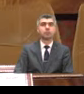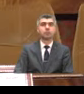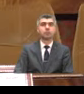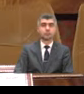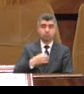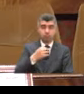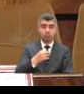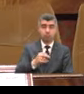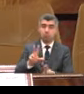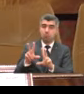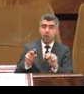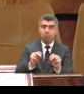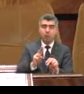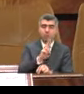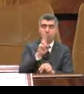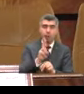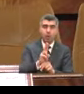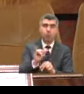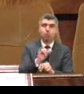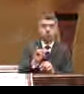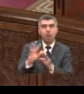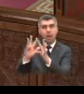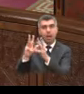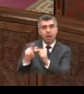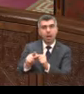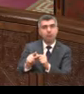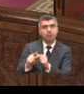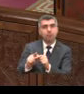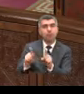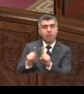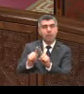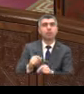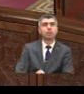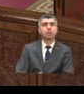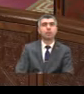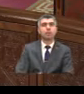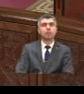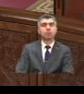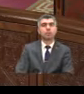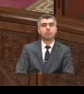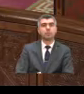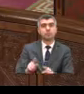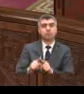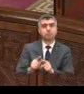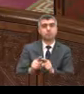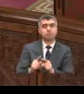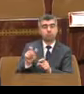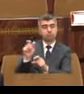أقدم نفس الأسئلة. أولا، ما هي الأرقام بشأن التأثيرات التي تعرضت لها